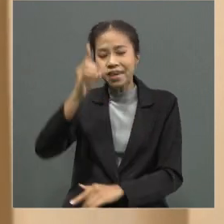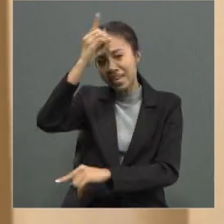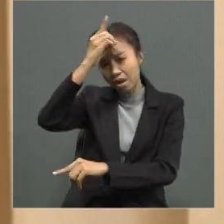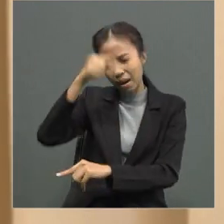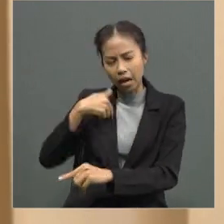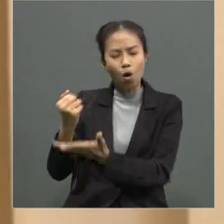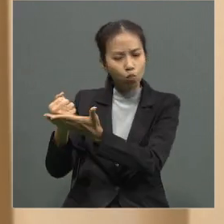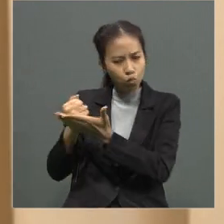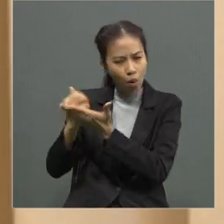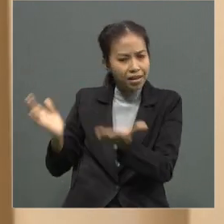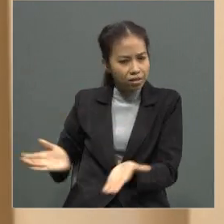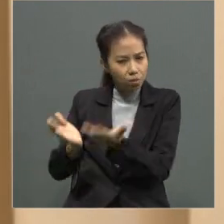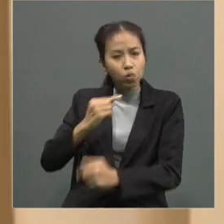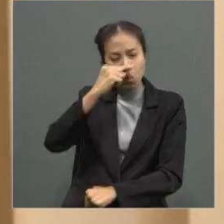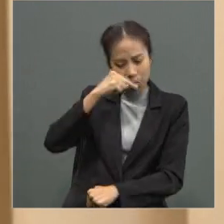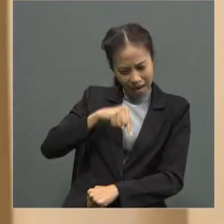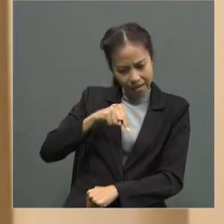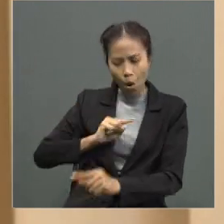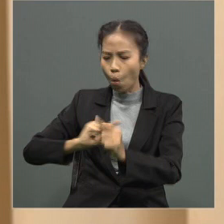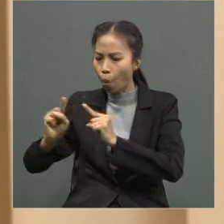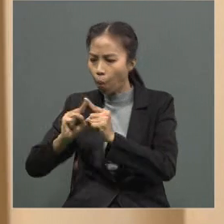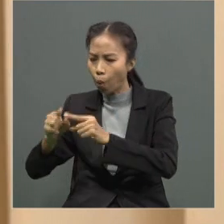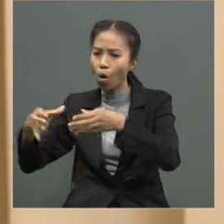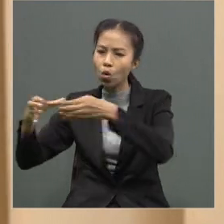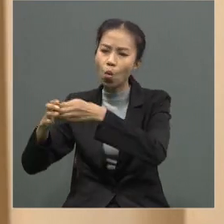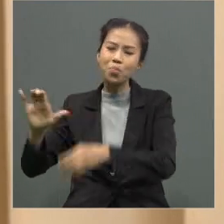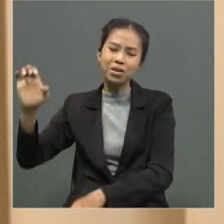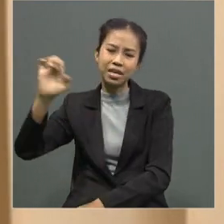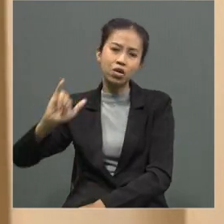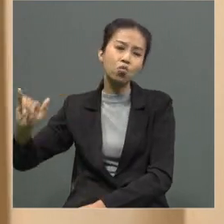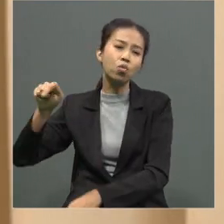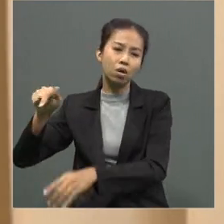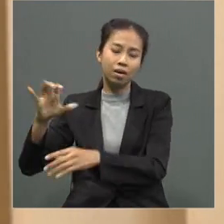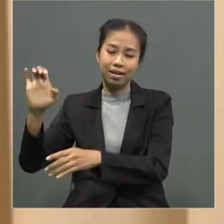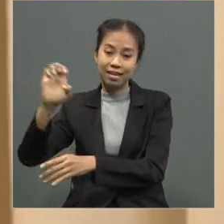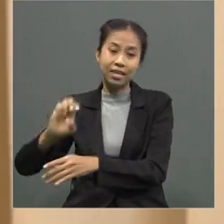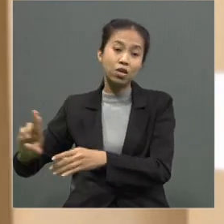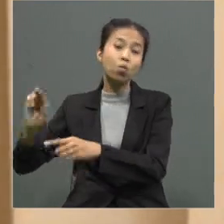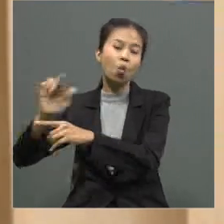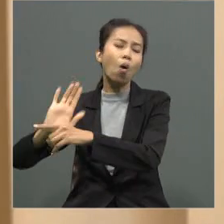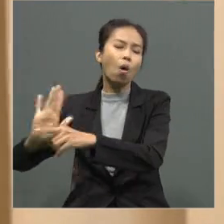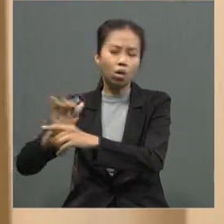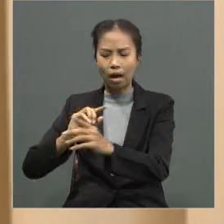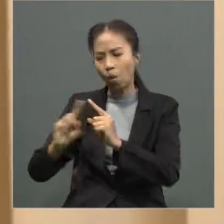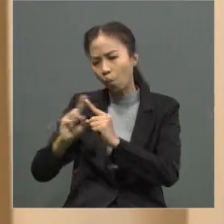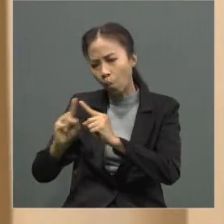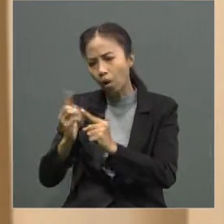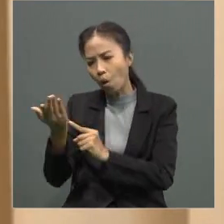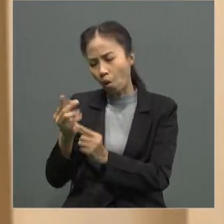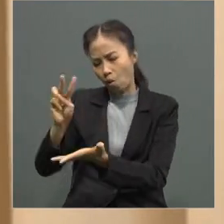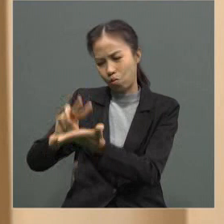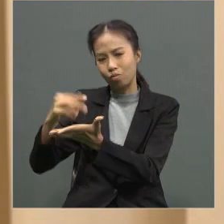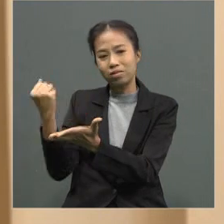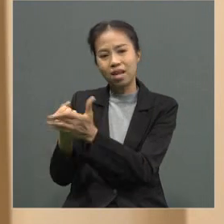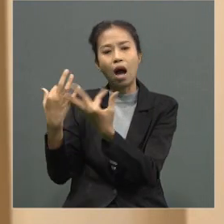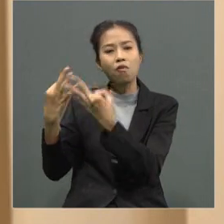ไทยให้สามารถบรรลุการเจรจากับสหภาพยุโรปเพื่อยกเว้นตรวจลงตราสำหรับการเดินทางเข้าเขตเชงเกนให้